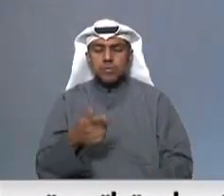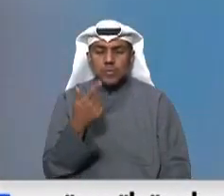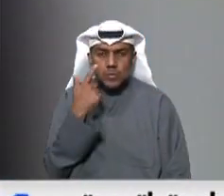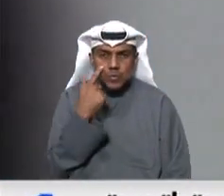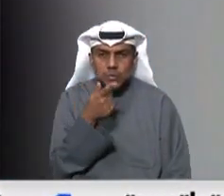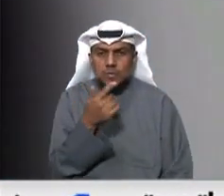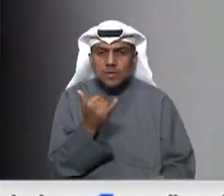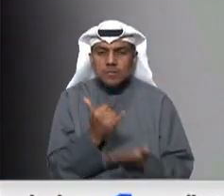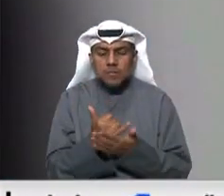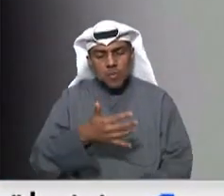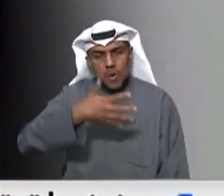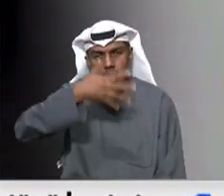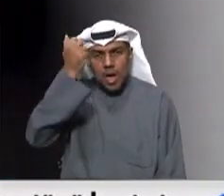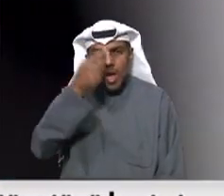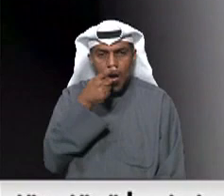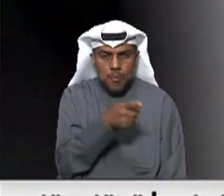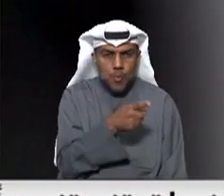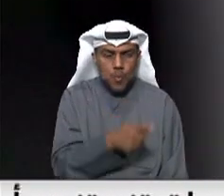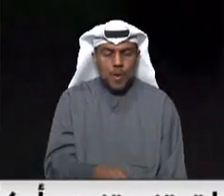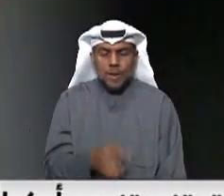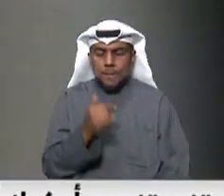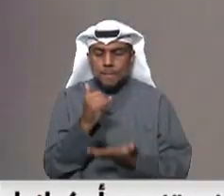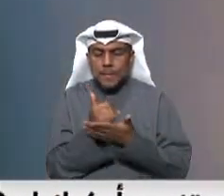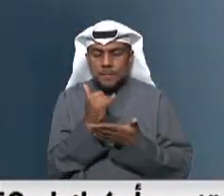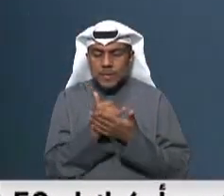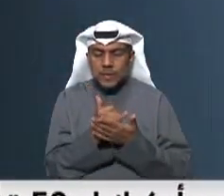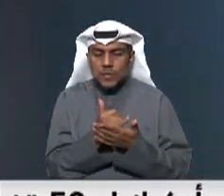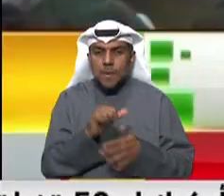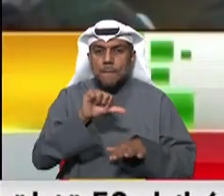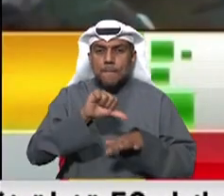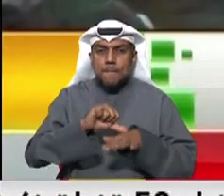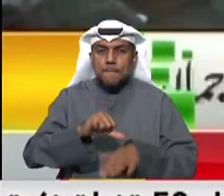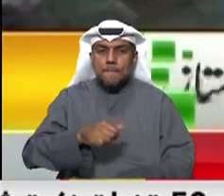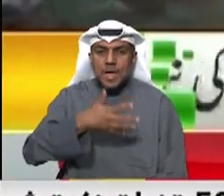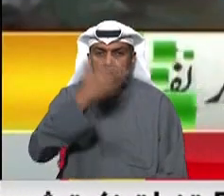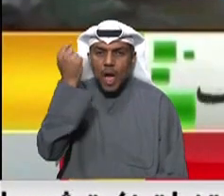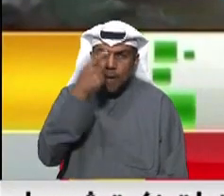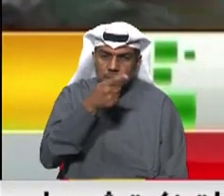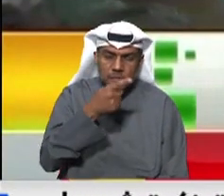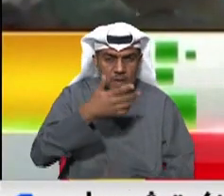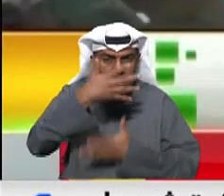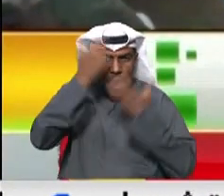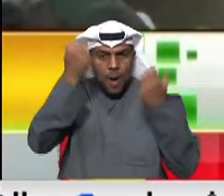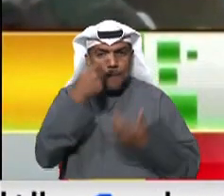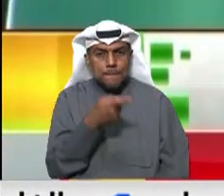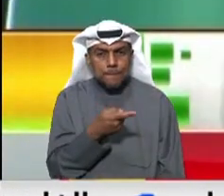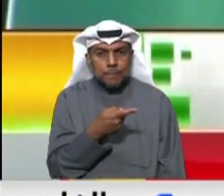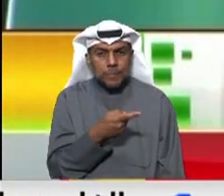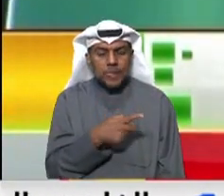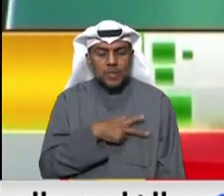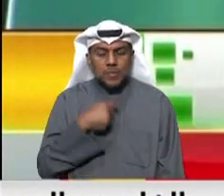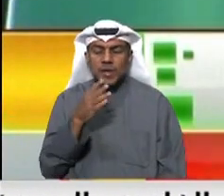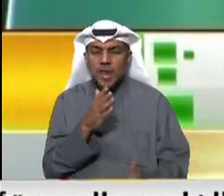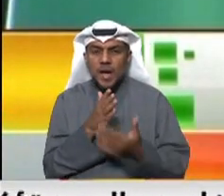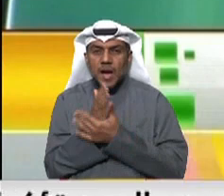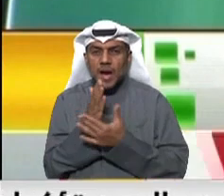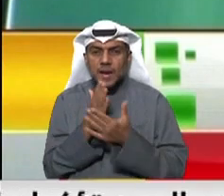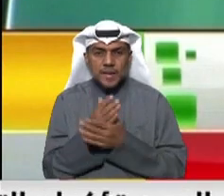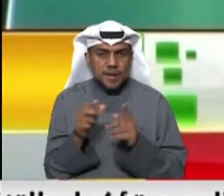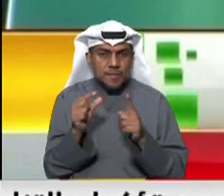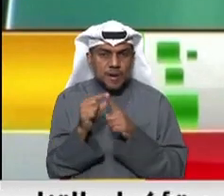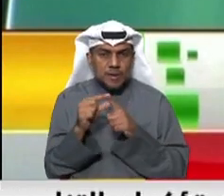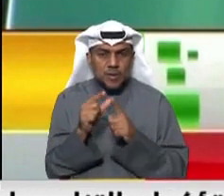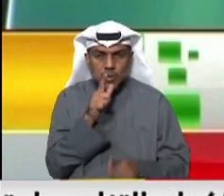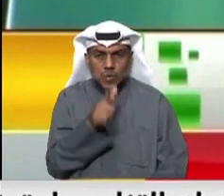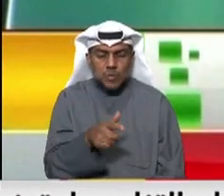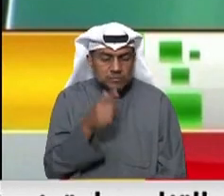الارهابيين في محافظه سيستان وبلوشستان الايرانيه وتقول الخارجيه الباكستانيه ان العمليه تمت بناء